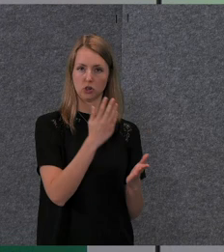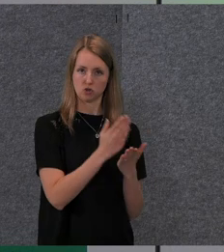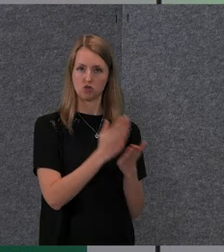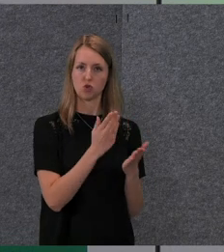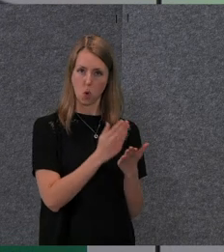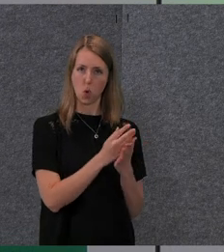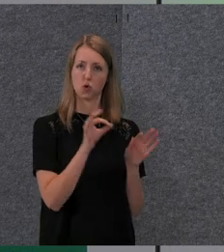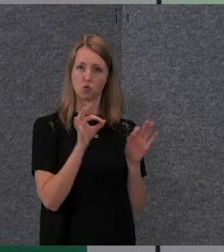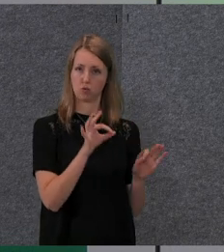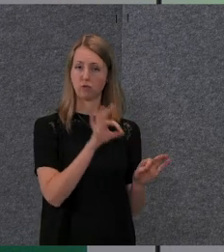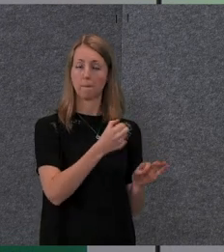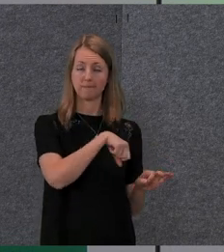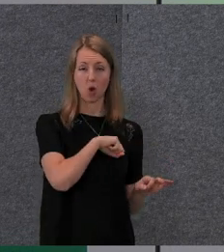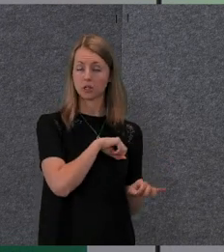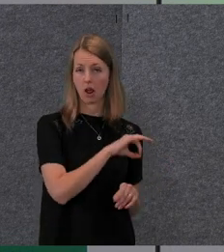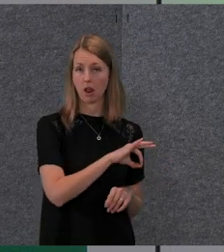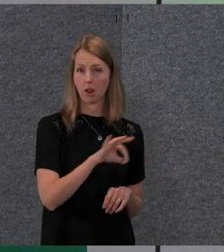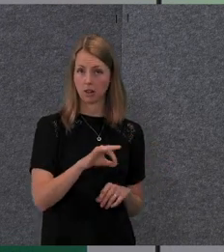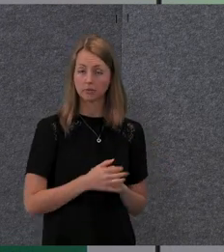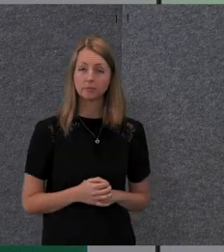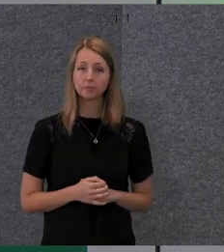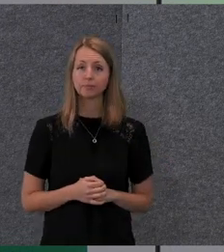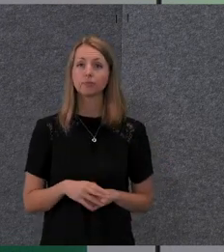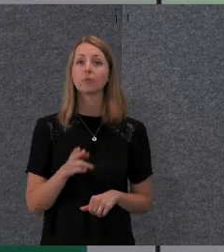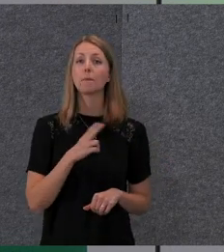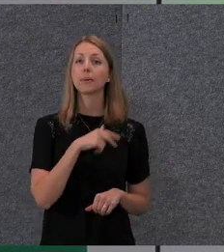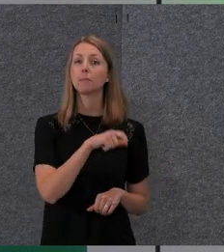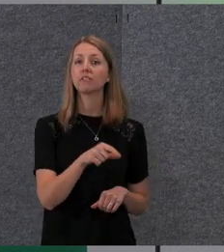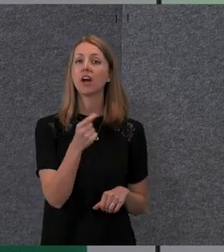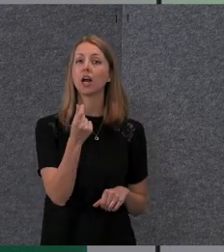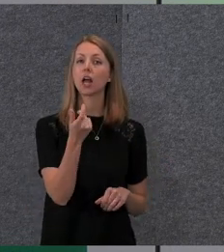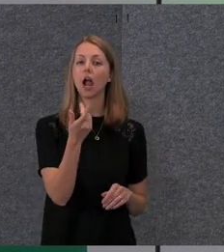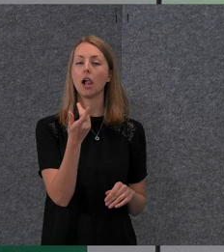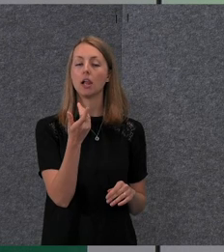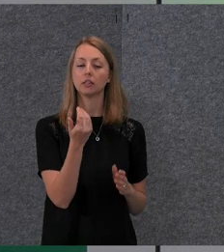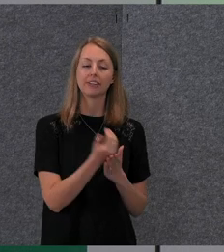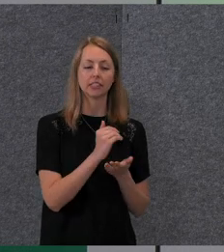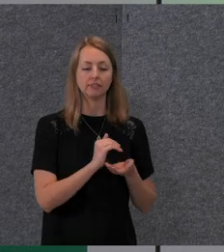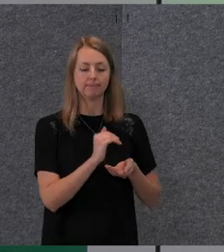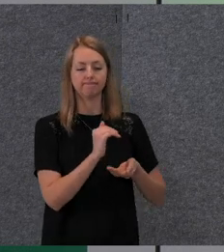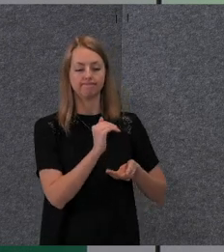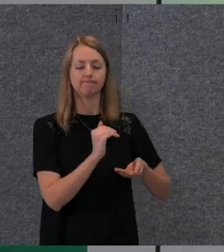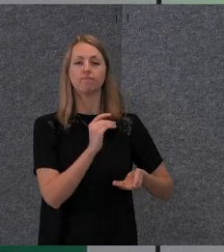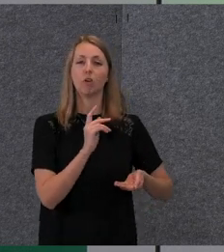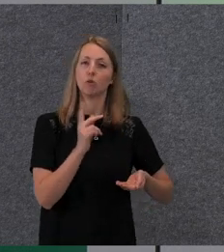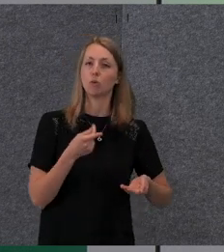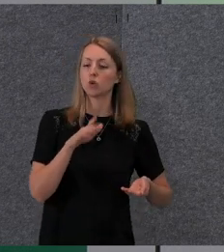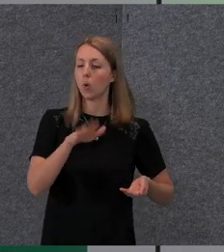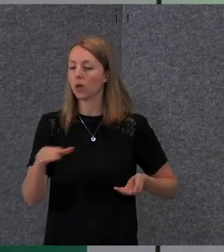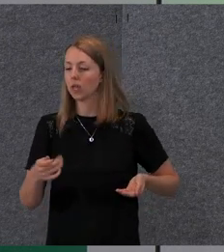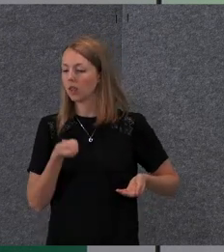Gerade Beamtinnen und Beamte, die nicht so viel Geld verdienen, die dann aber Kinder noch mitversichern müssen